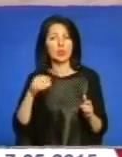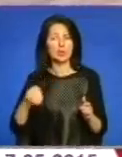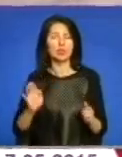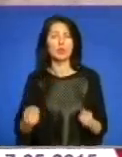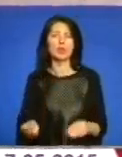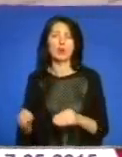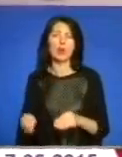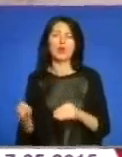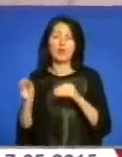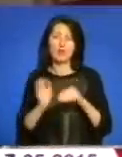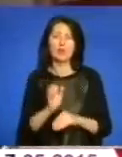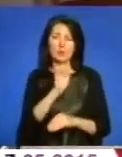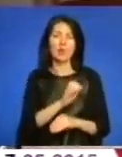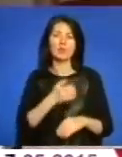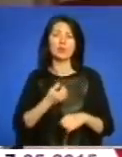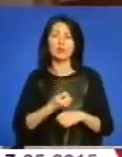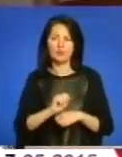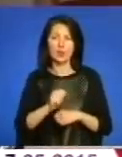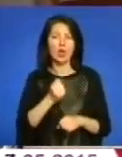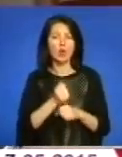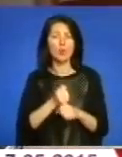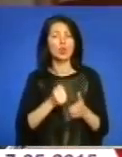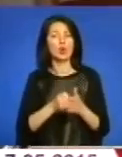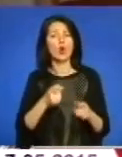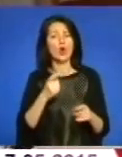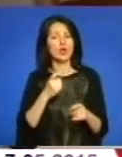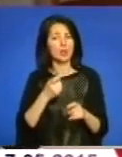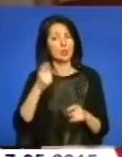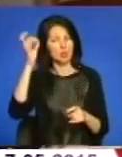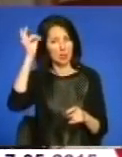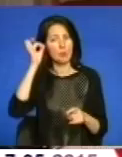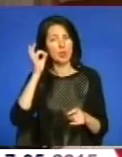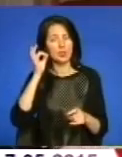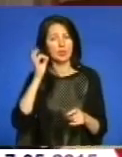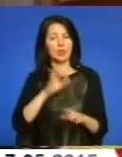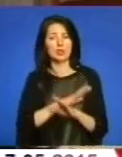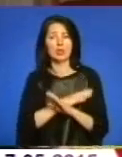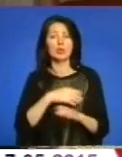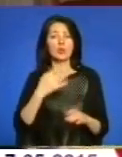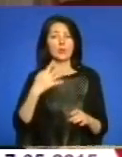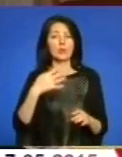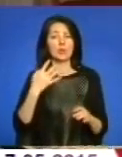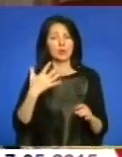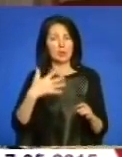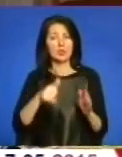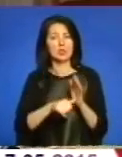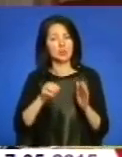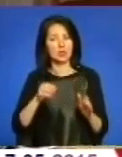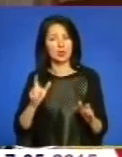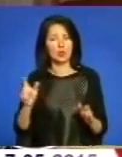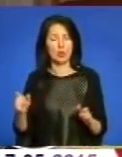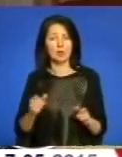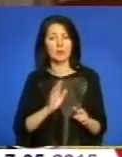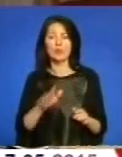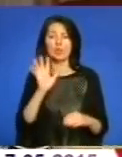роботи до Німеччини. Як і по всій Україні були віддані накази за непокору, за співпрацю з